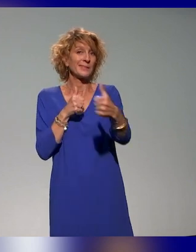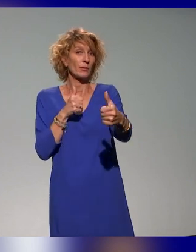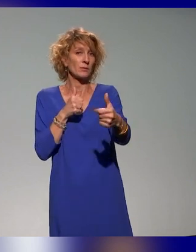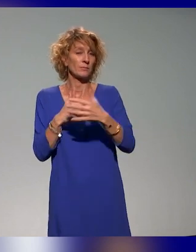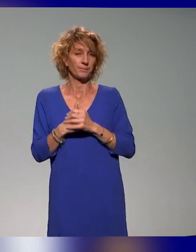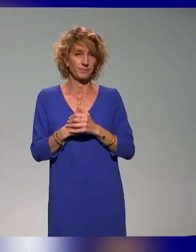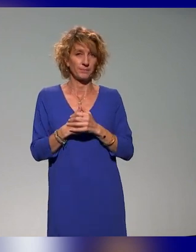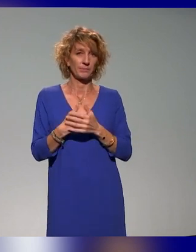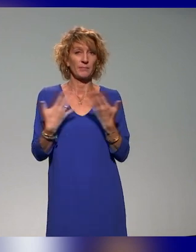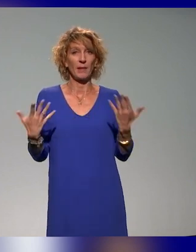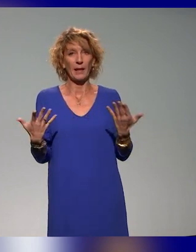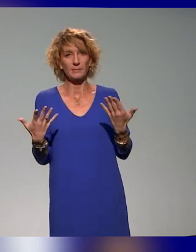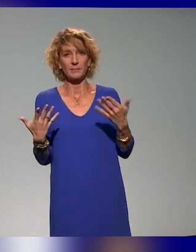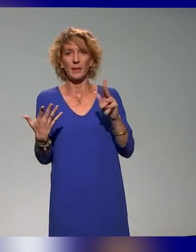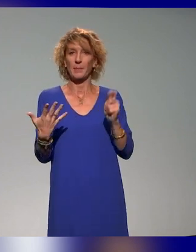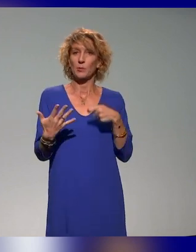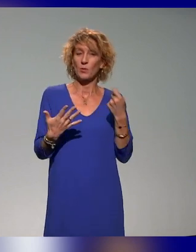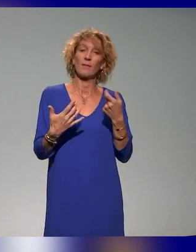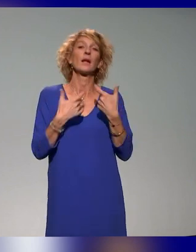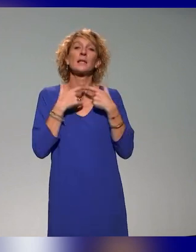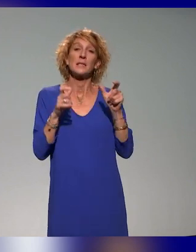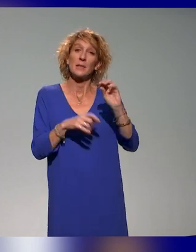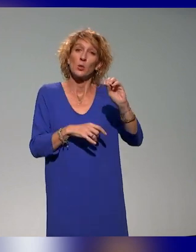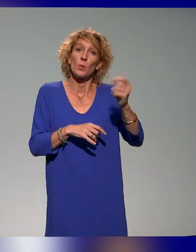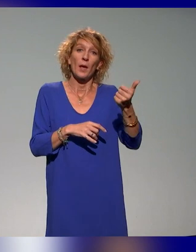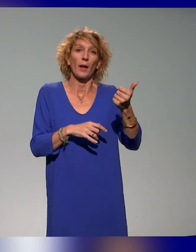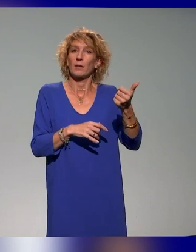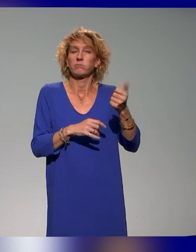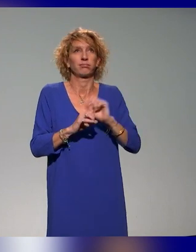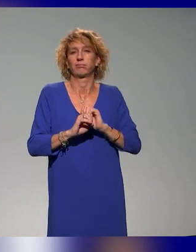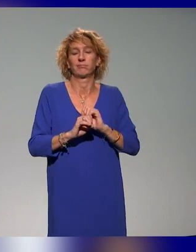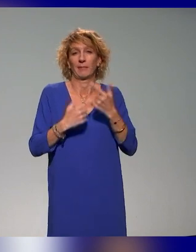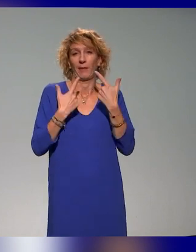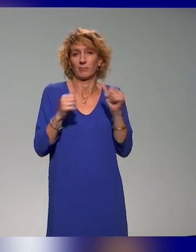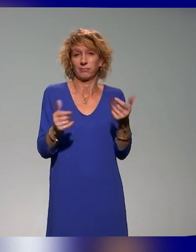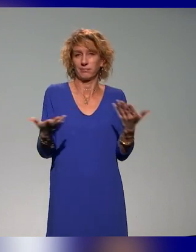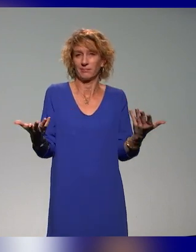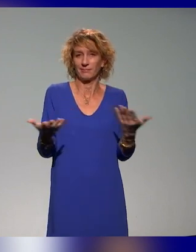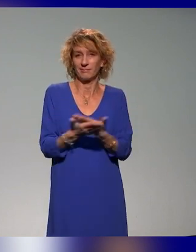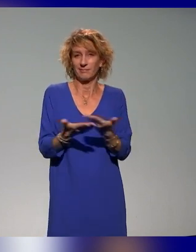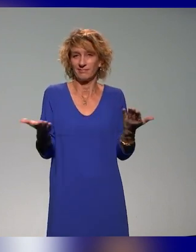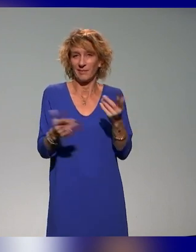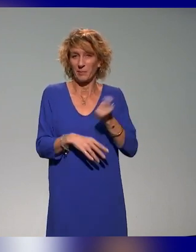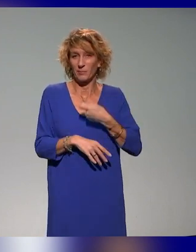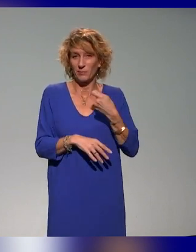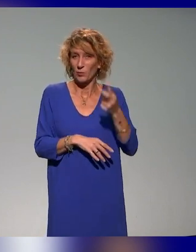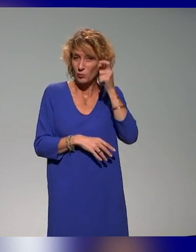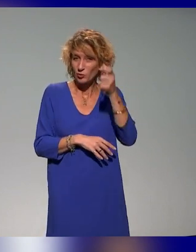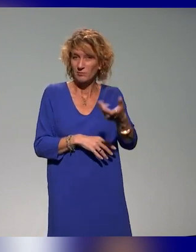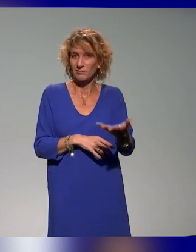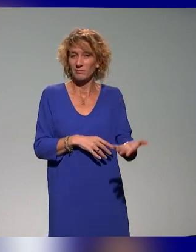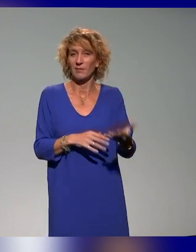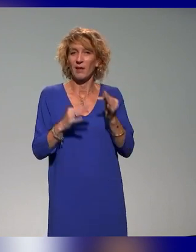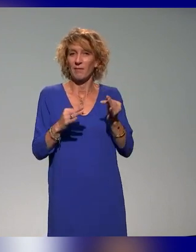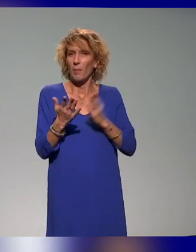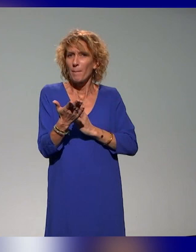évidemment, l'accessibilité numérique était une évidence, puisque quand on parle d'un parcours de